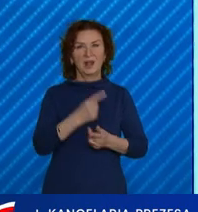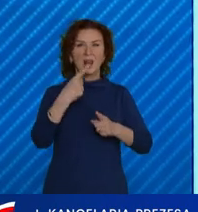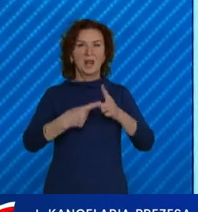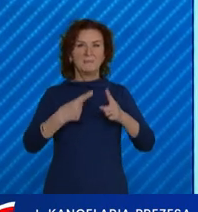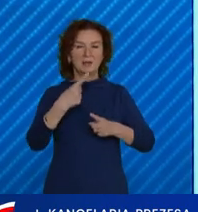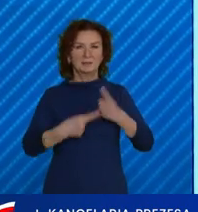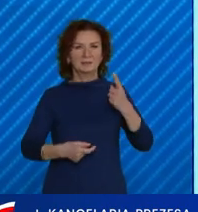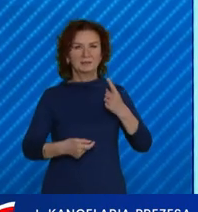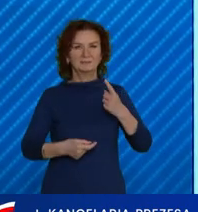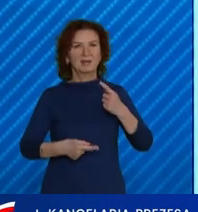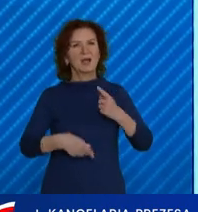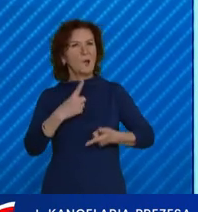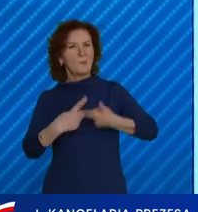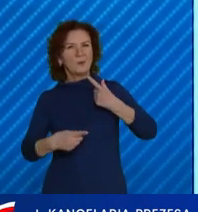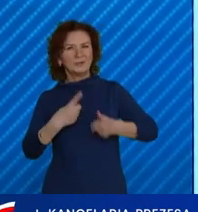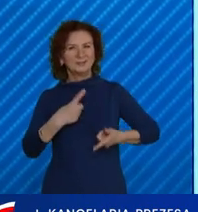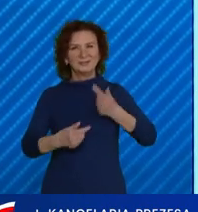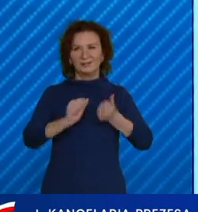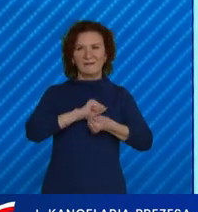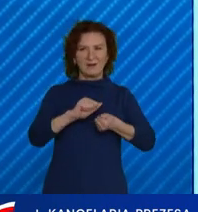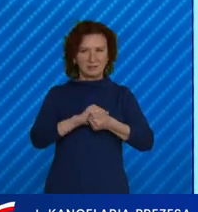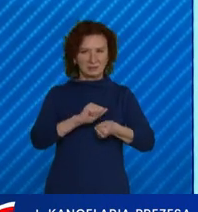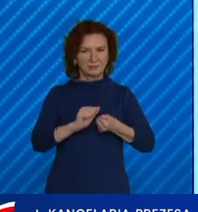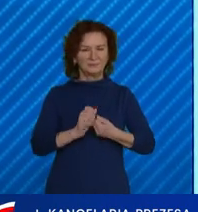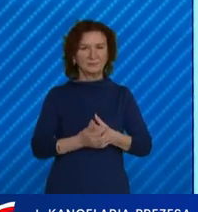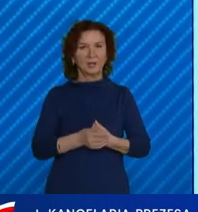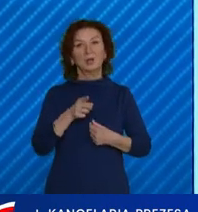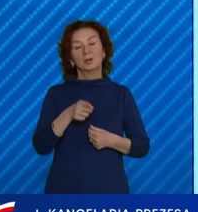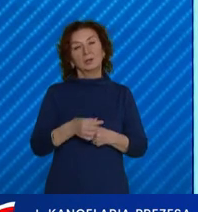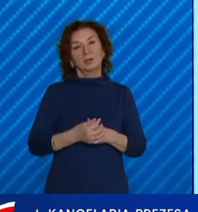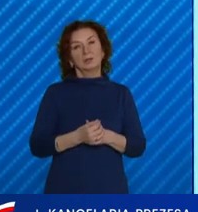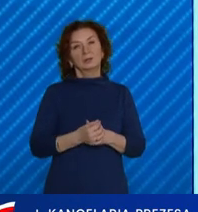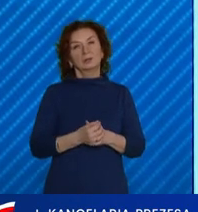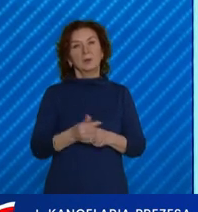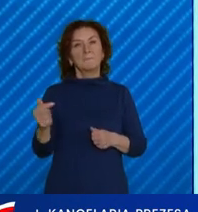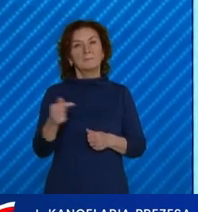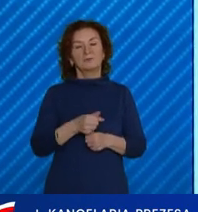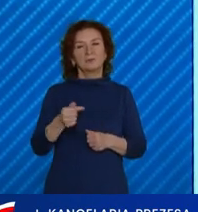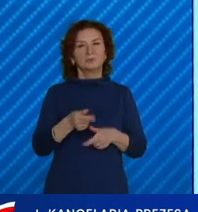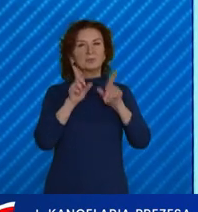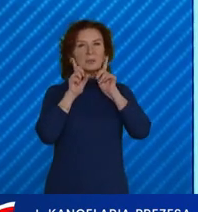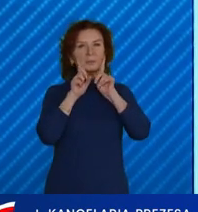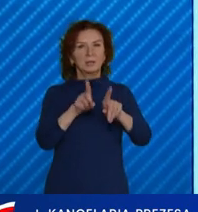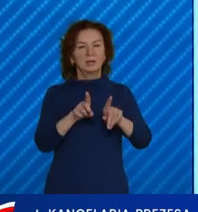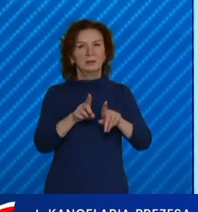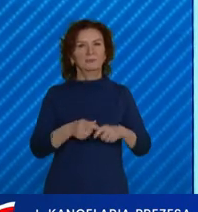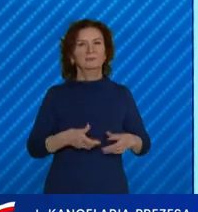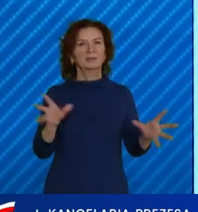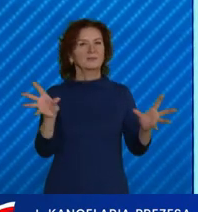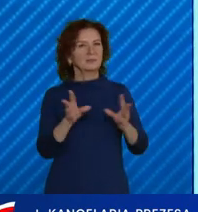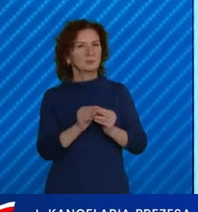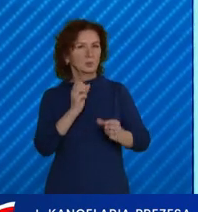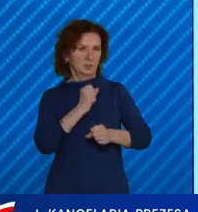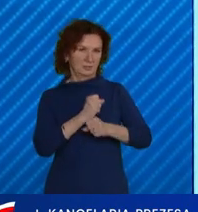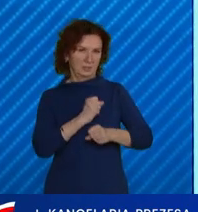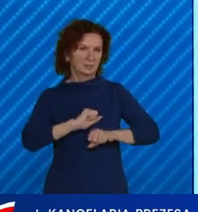elementem politycznej przepychanki. Tutaj powinniśmy naprawdę współpracować,